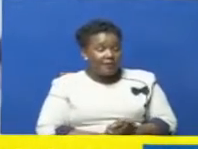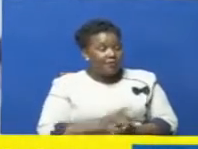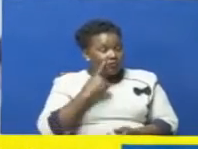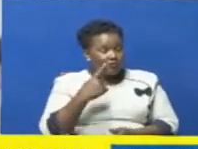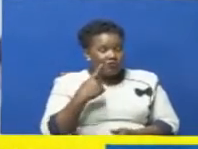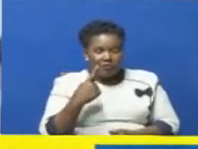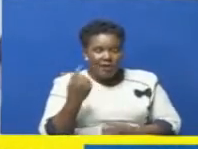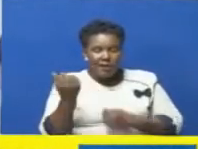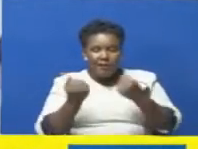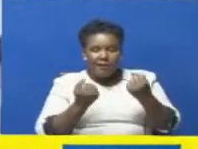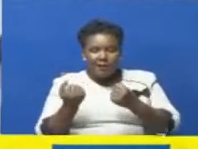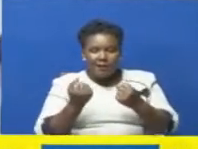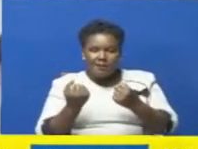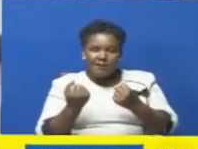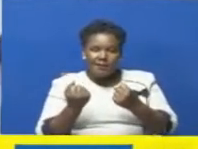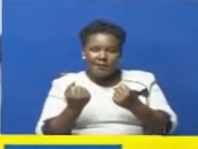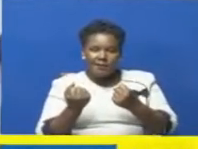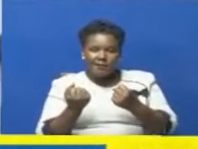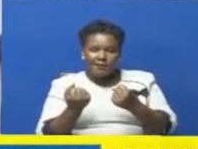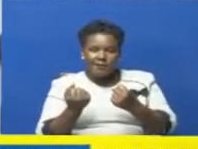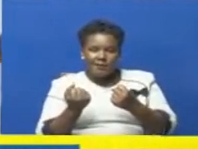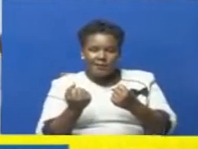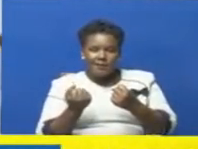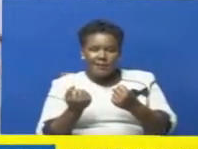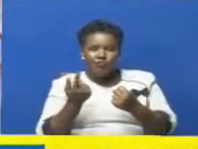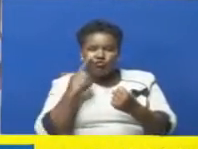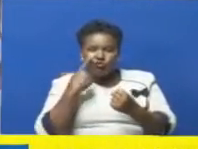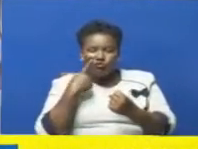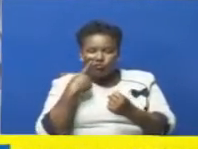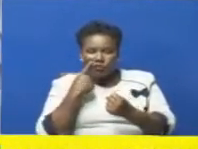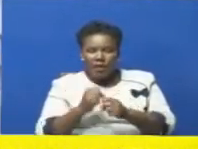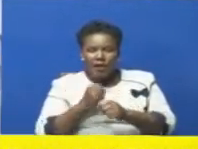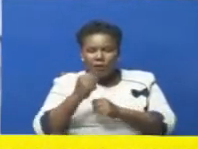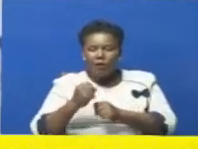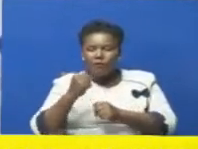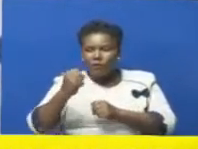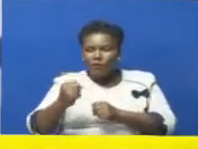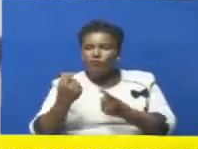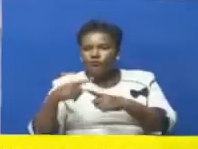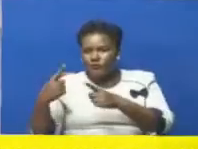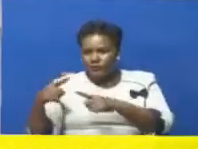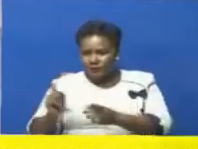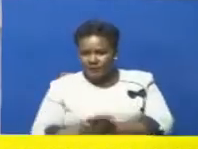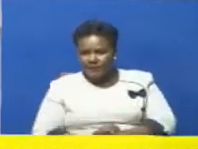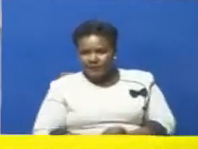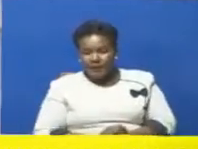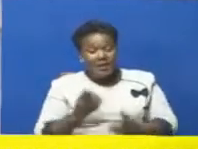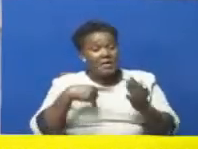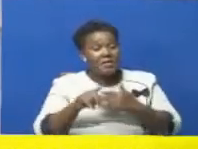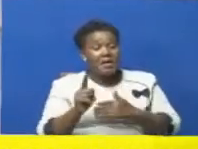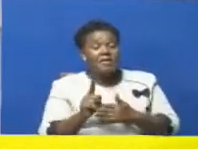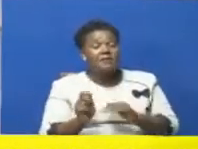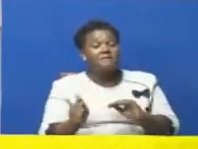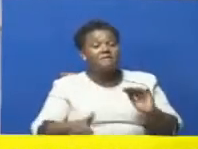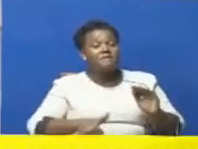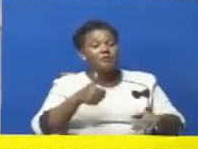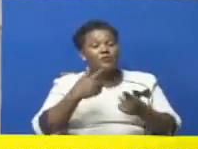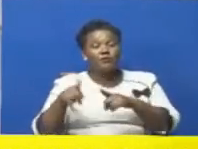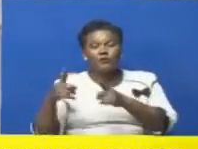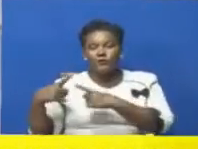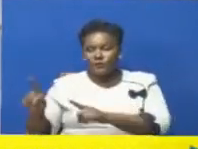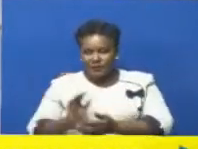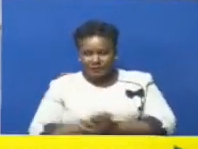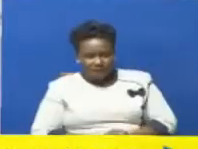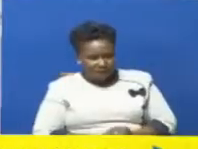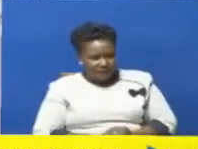nyakati tofauti tofauti imekuwa ikiwabeba viongozi, na kila kiongozi akiwa na mtazamo wake. Safari ya mwisho akiwa hai, baba